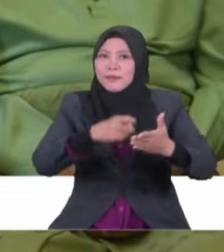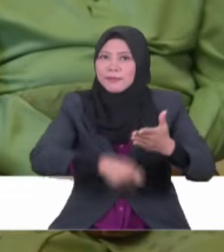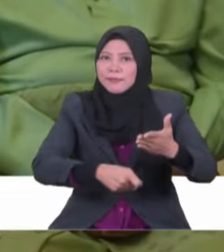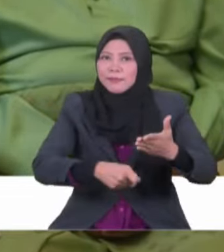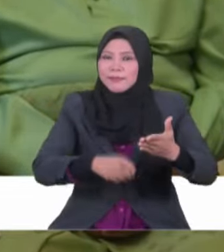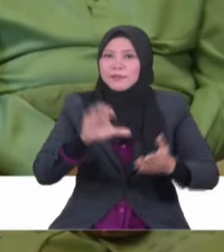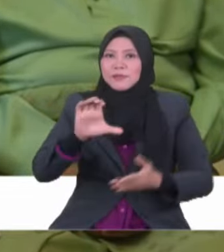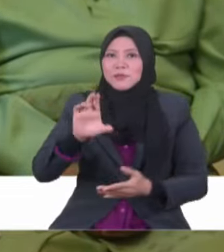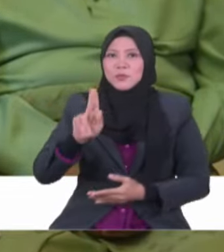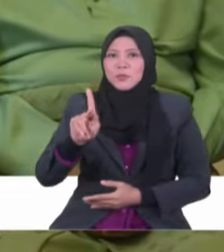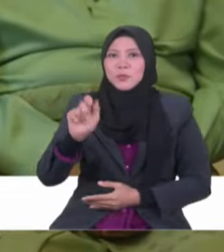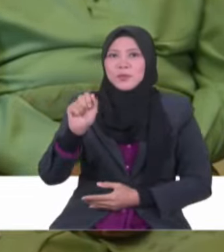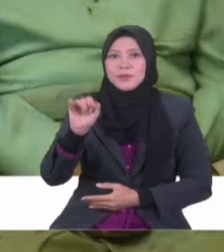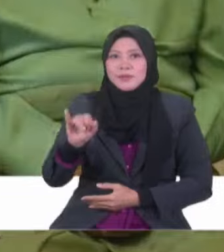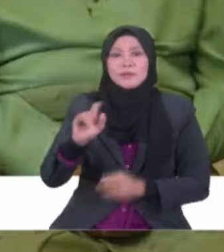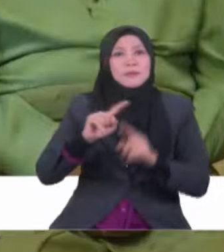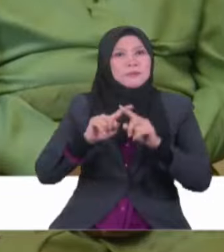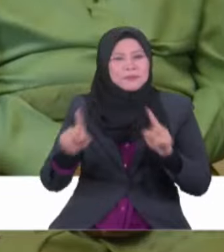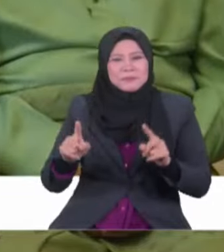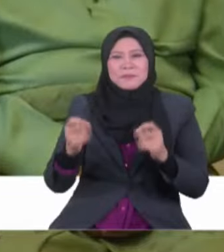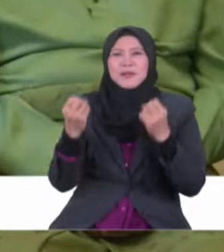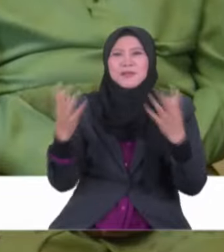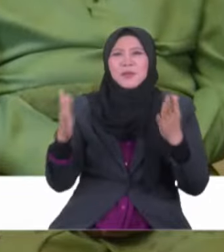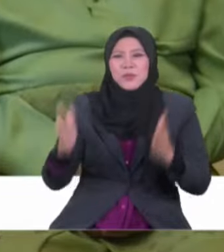Tapi atas desakan